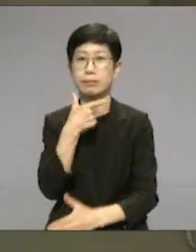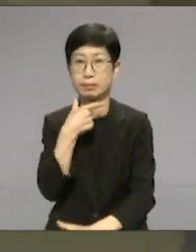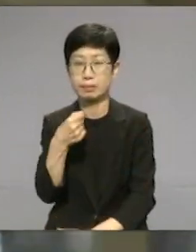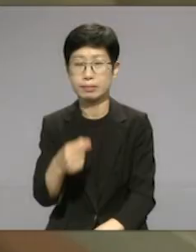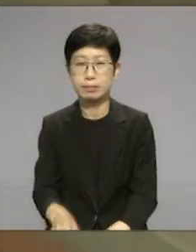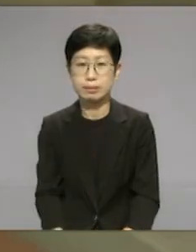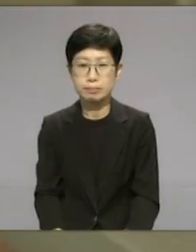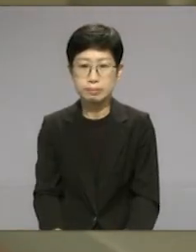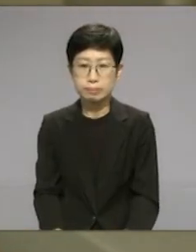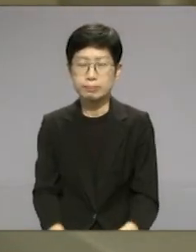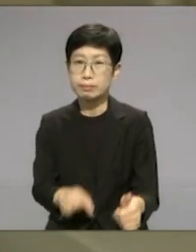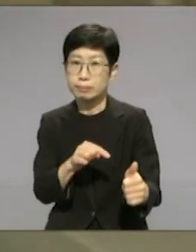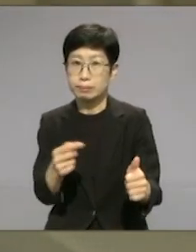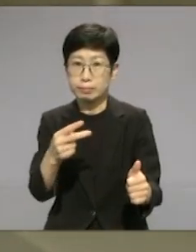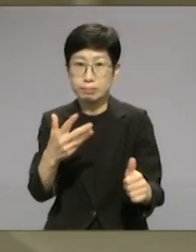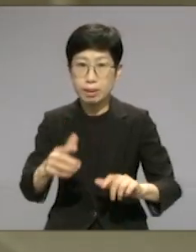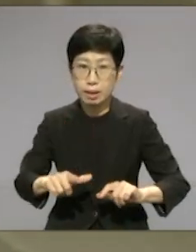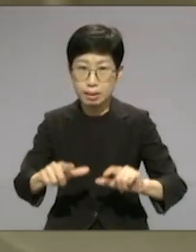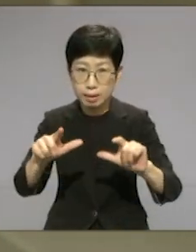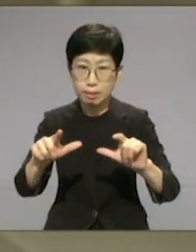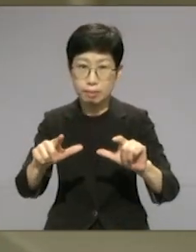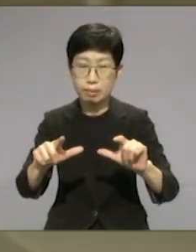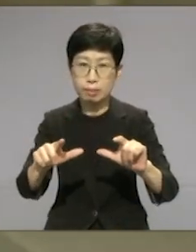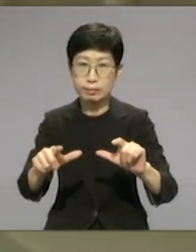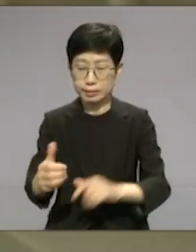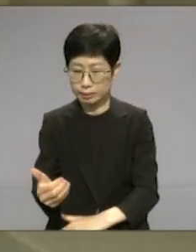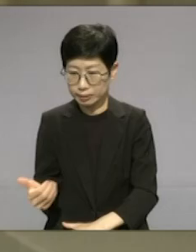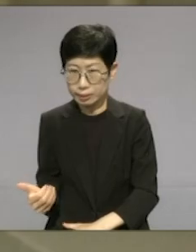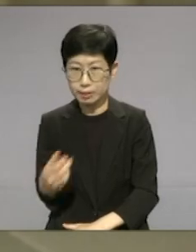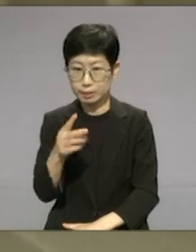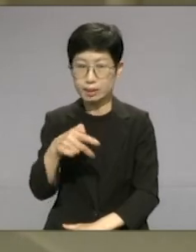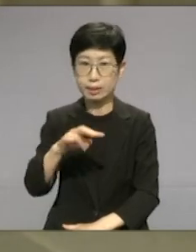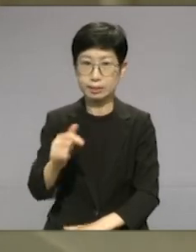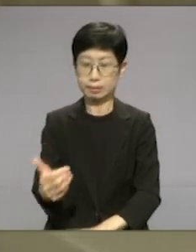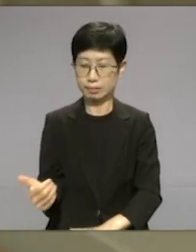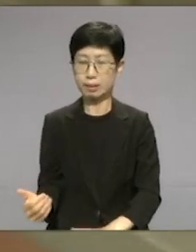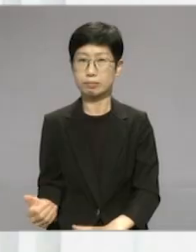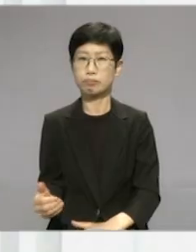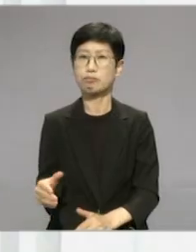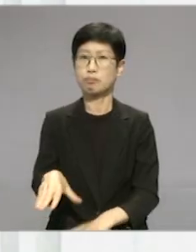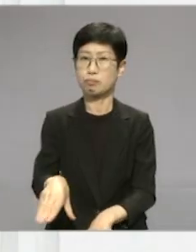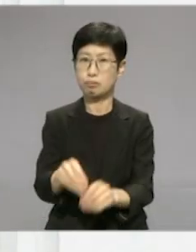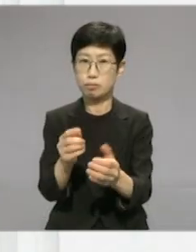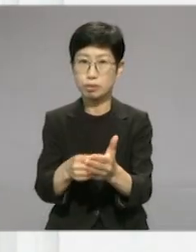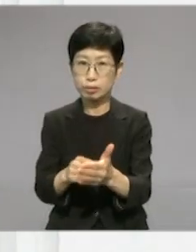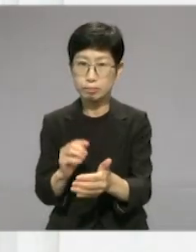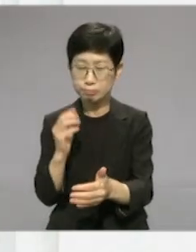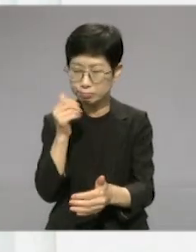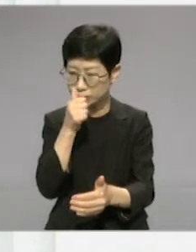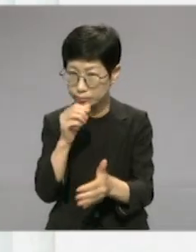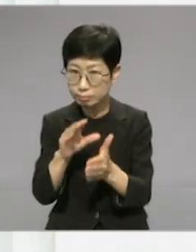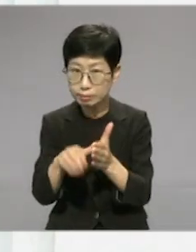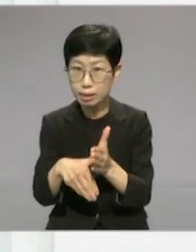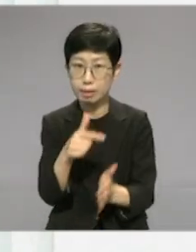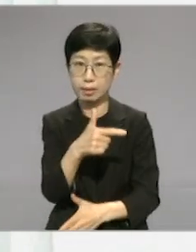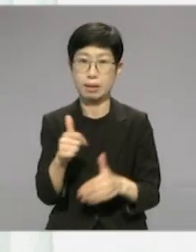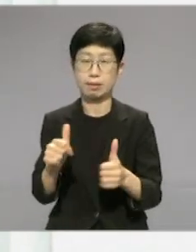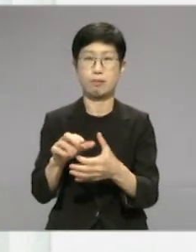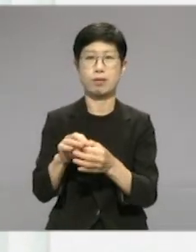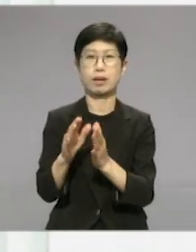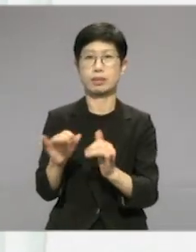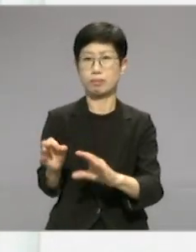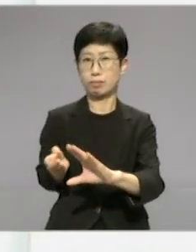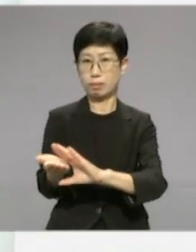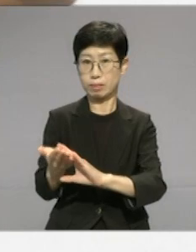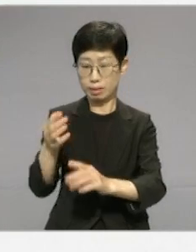피치 추엔반은 2008년 태국 정계 거물 탁신 친나와 전 총리를 변호하며 대법원 관계자에게 뇌물을